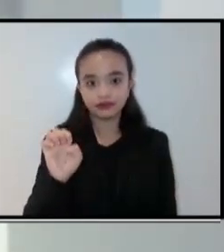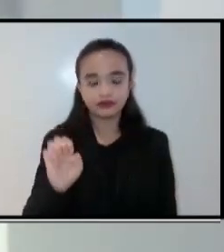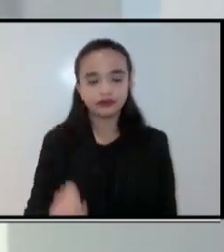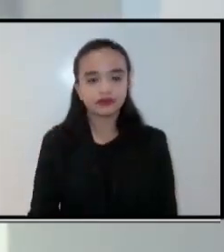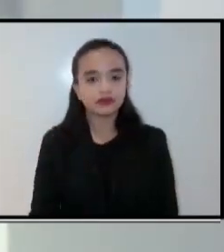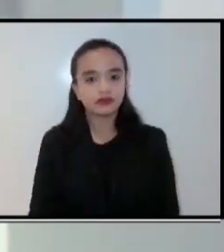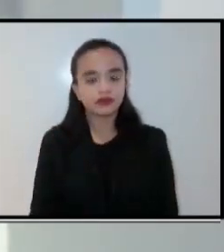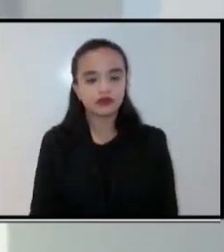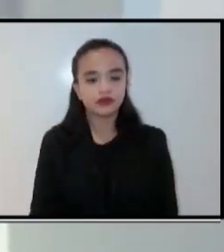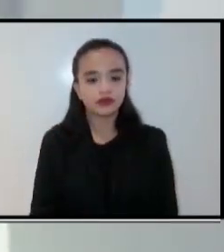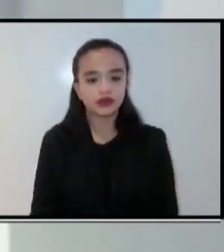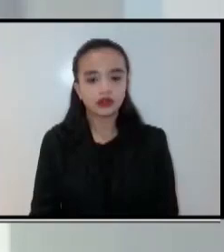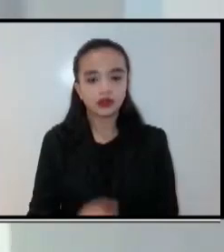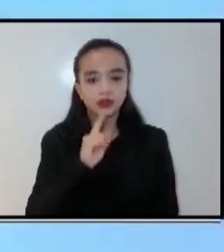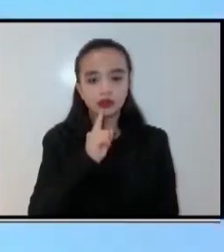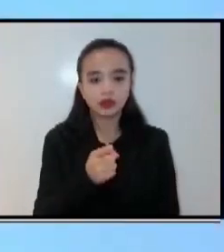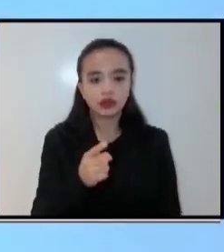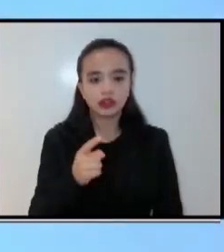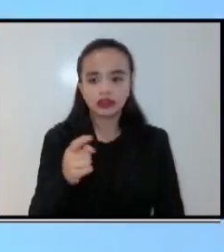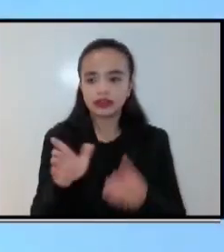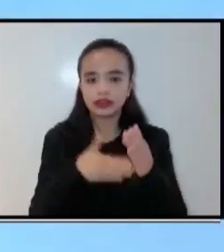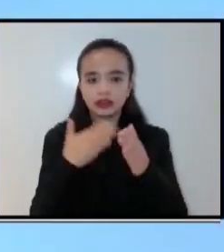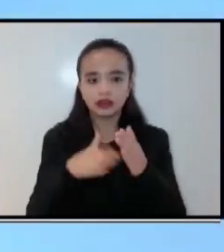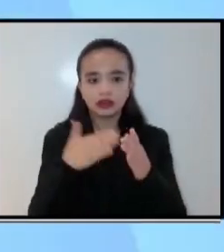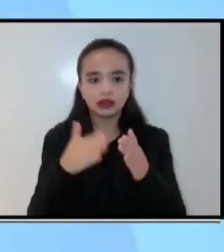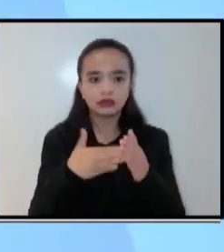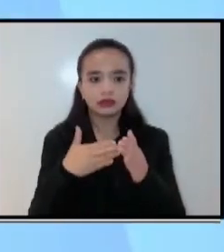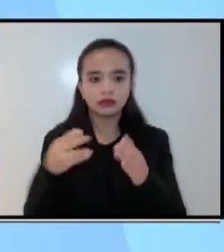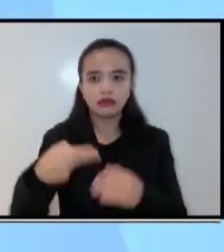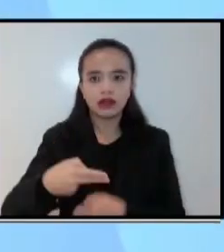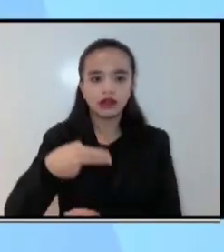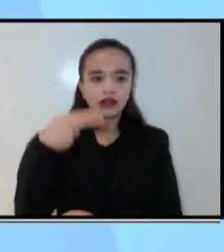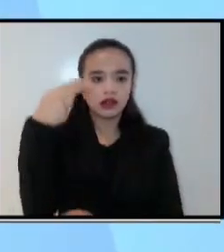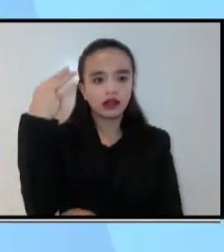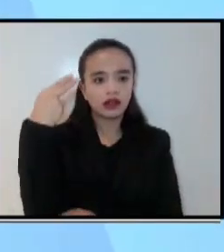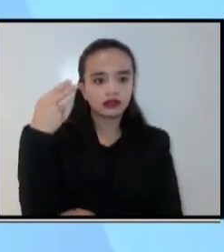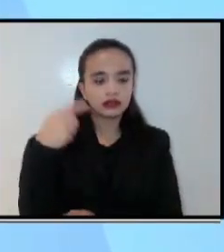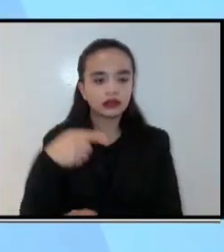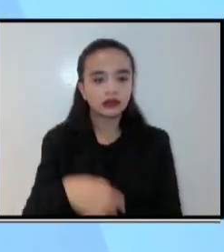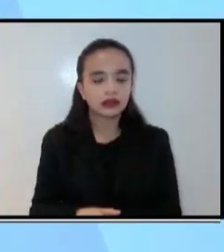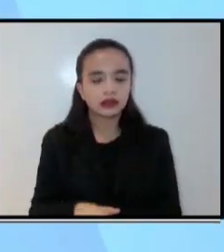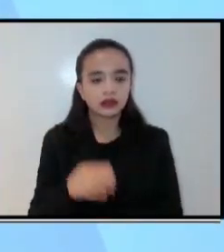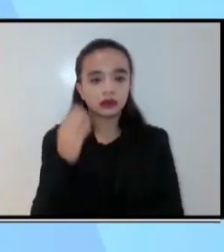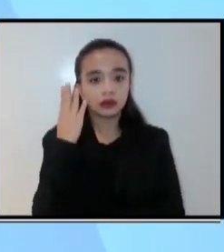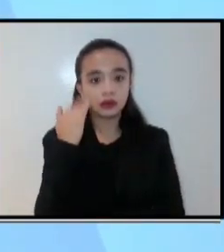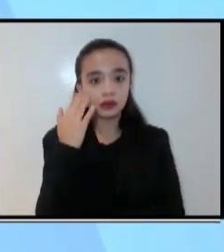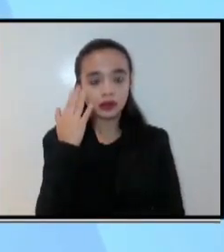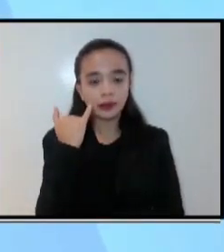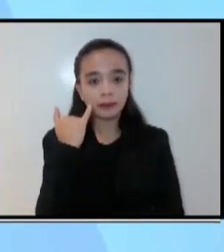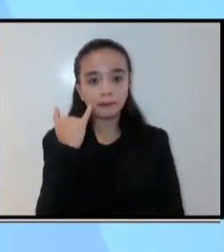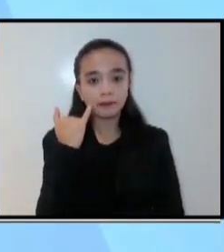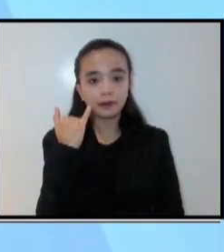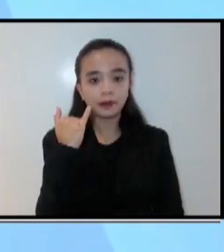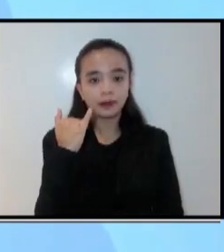na nila ako na kumanta ng mga high notes. Mm-hmm. Opo, kasi parang